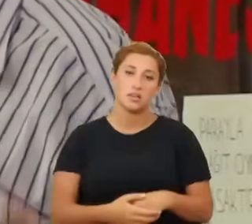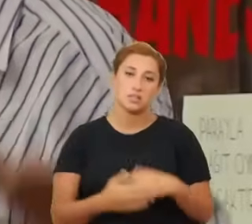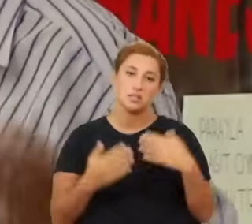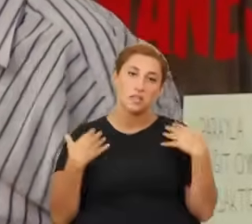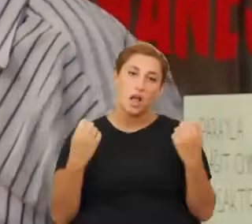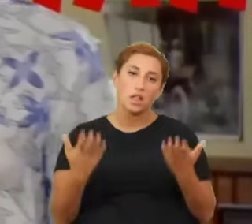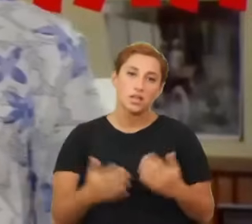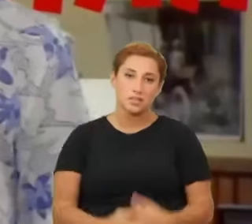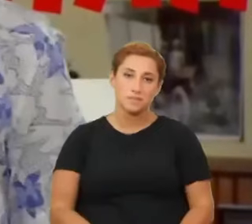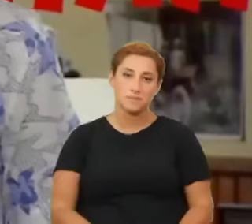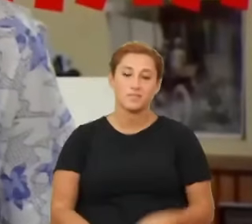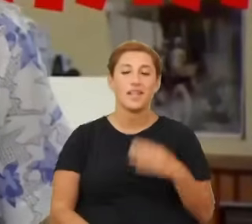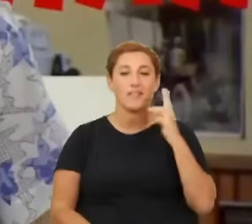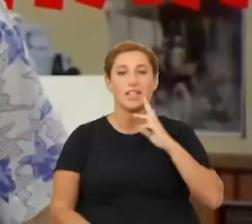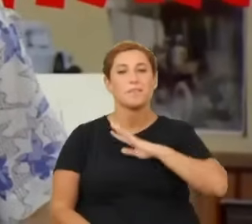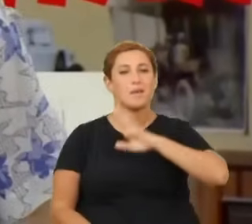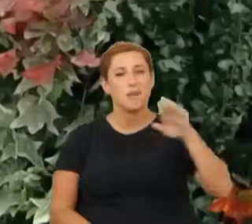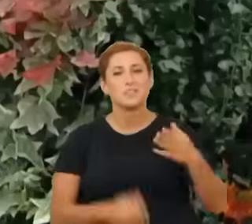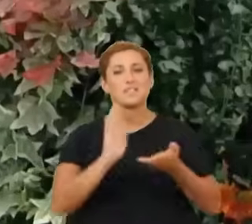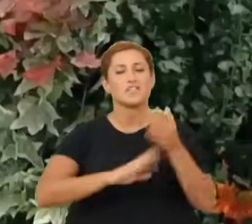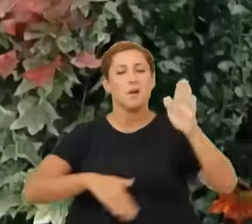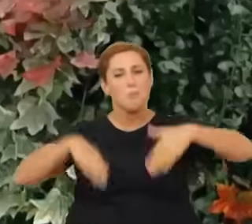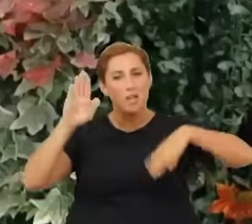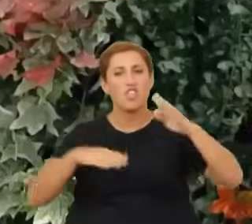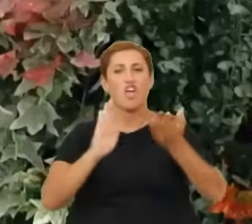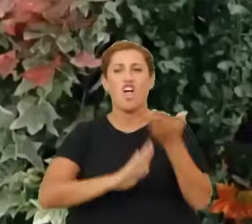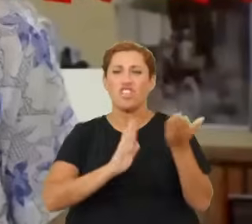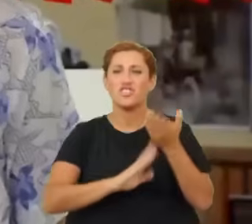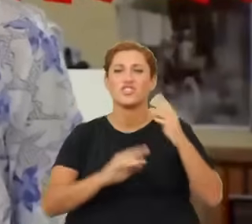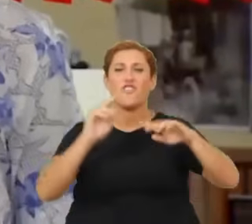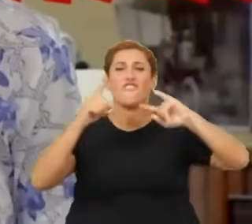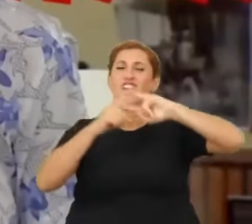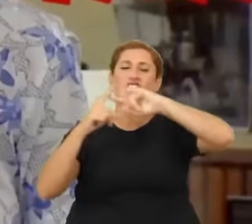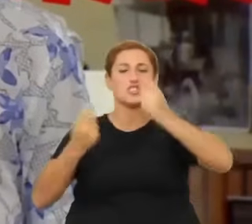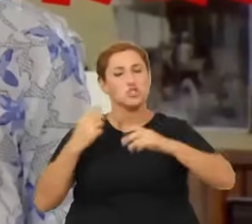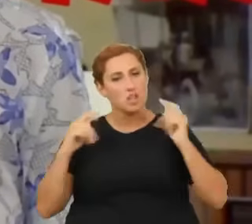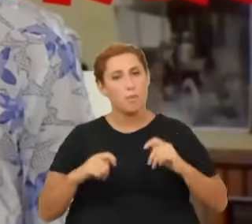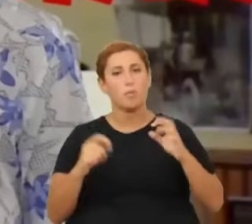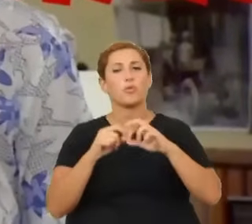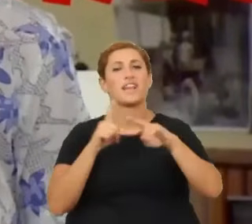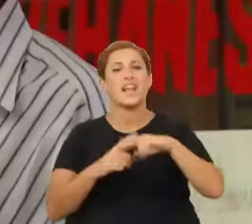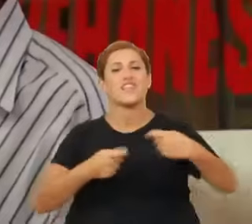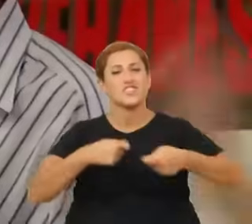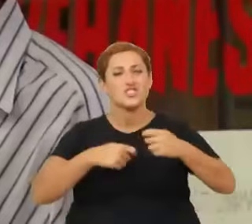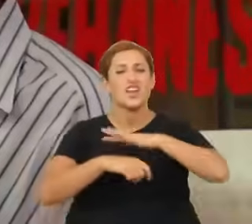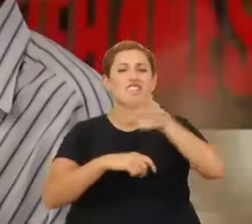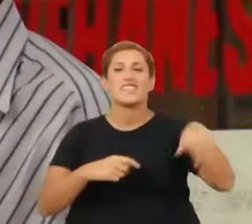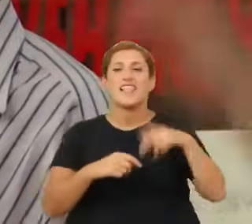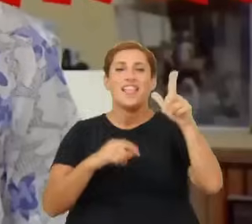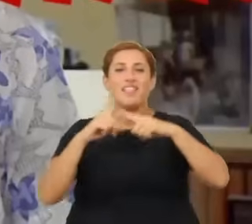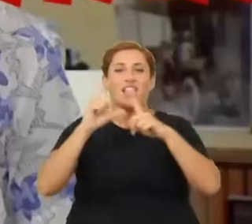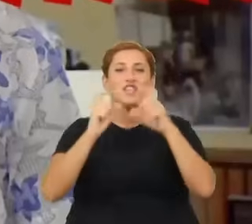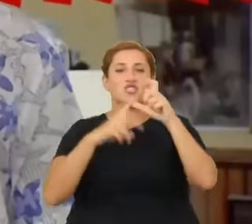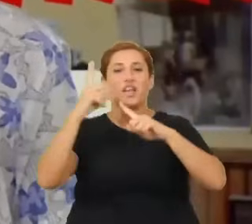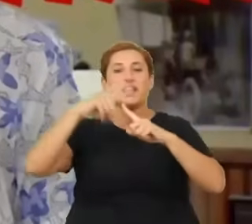Sağlık. Efendim her türlü sıva, badana, alçı, fayans işleri elimden gelir. Butik Ali ithalat, ihracat, ticaret,